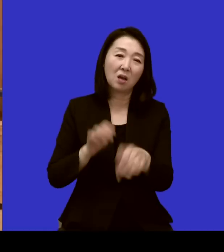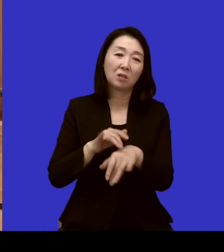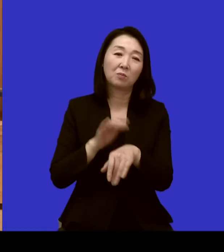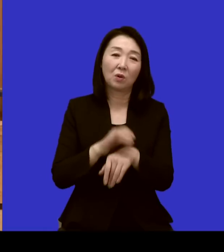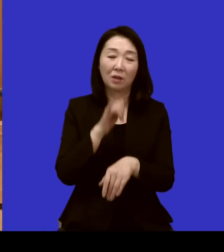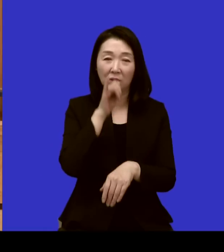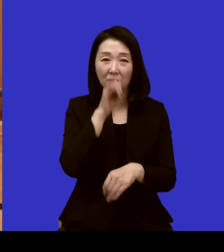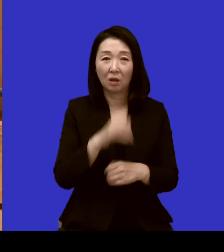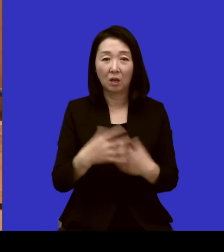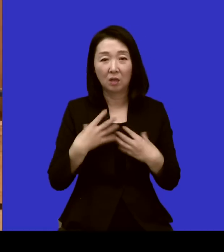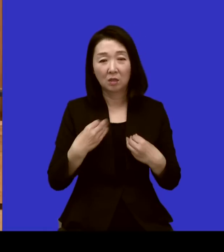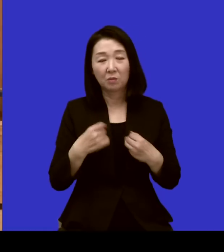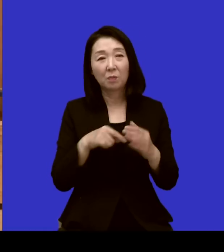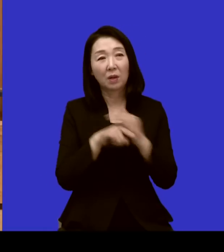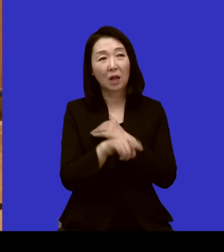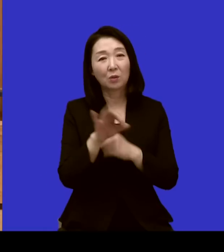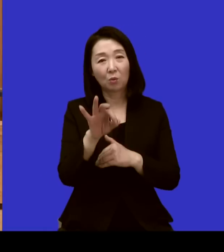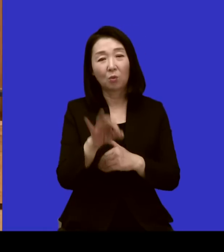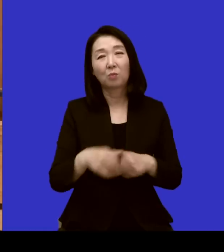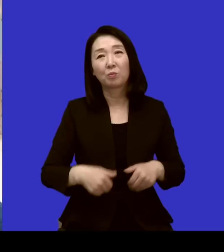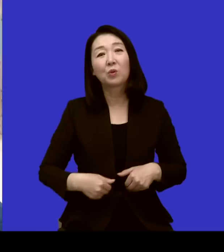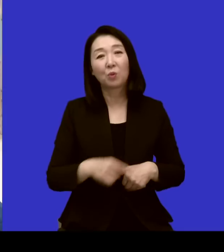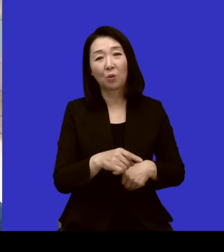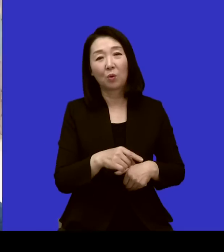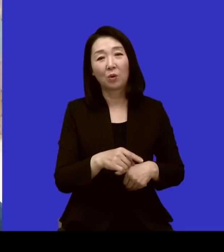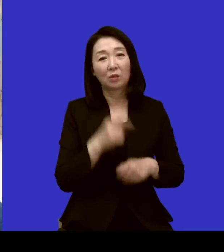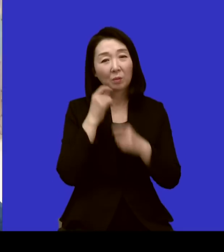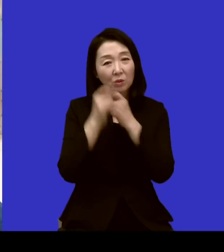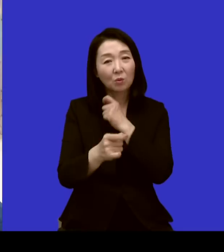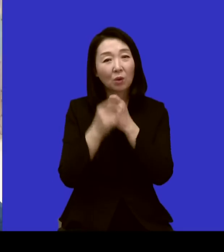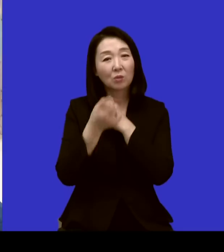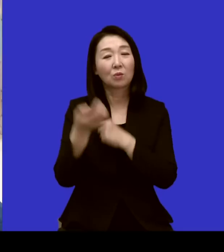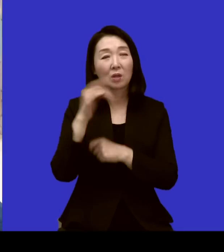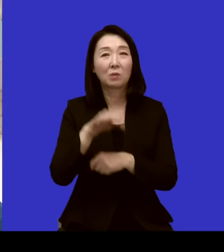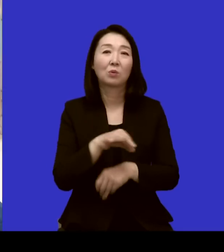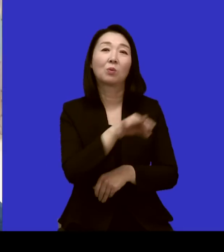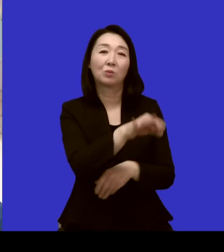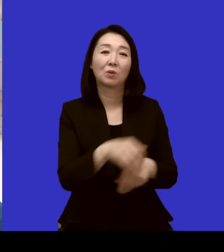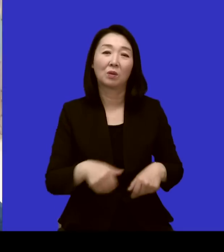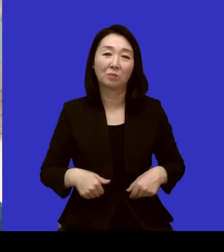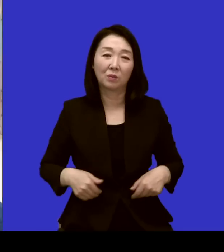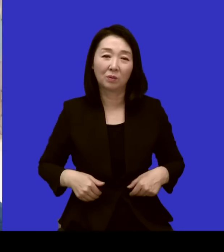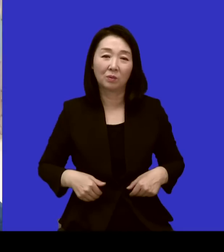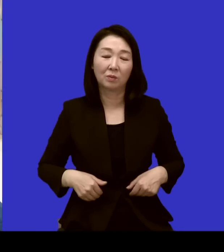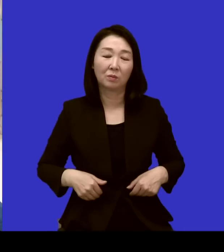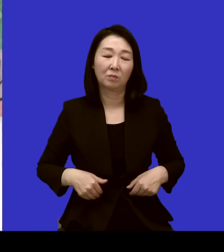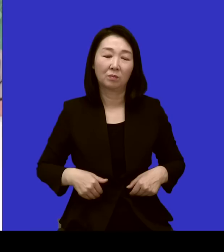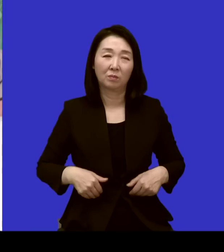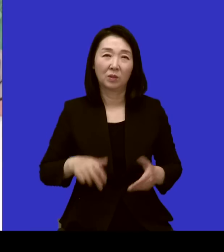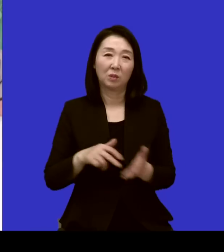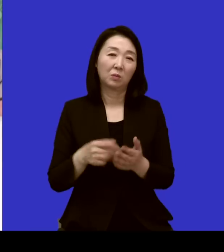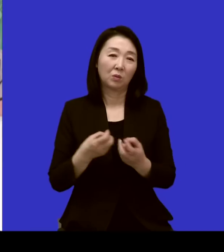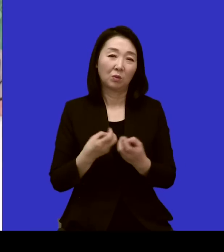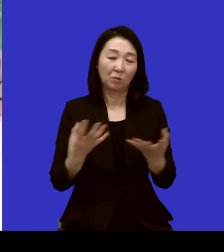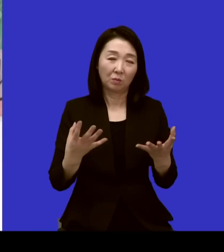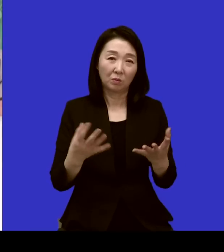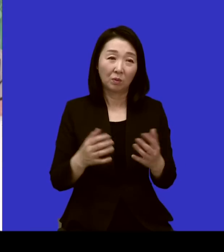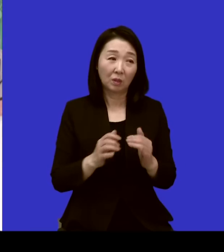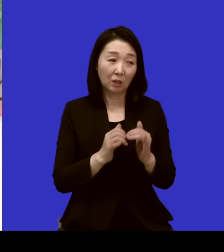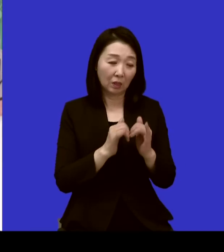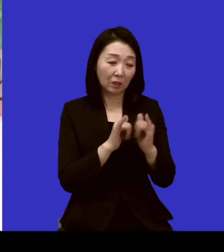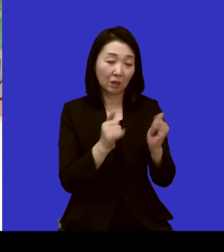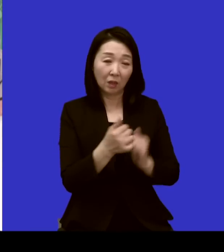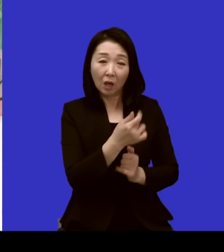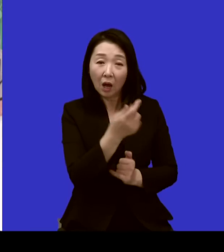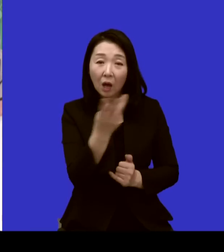그러니까 찜질방이라도 갈 돈 그런 것들을 속아둬서도 줘야 되는 또 그런 입장이 있고. 아니, 근데 여러 명이니까 액수가 클